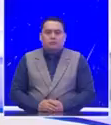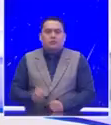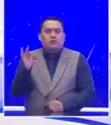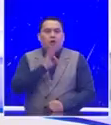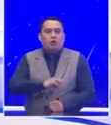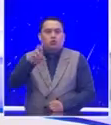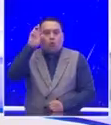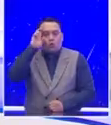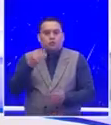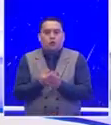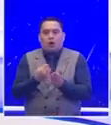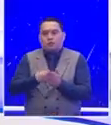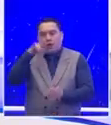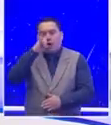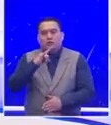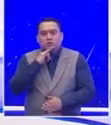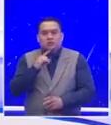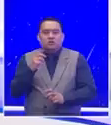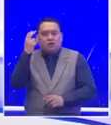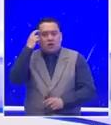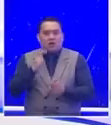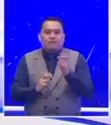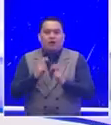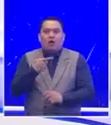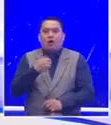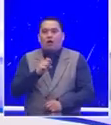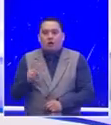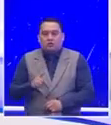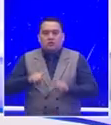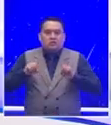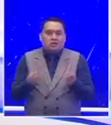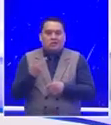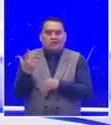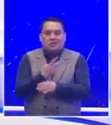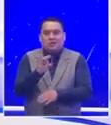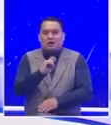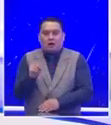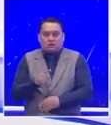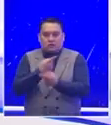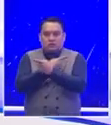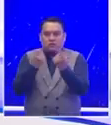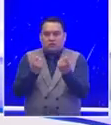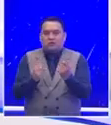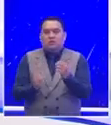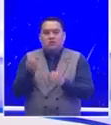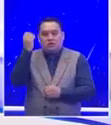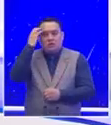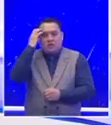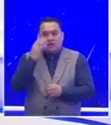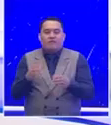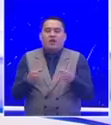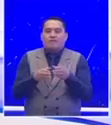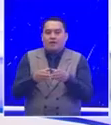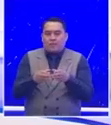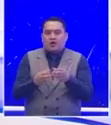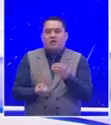Доходы госбюджета Казахстана от экспорта нефти и газа могут сократиться в 3 раза. Об этом заявили в Союзе нефтесервисных